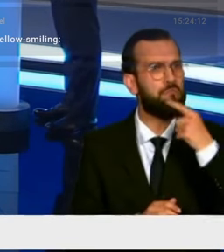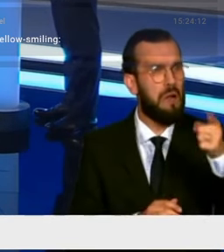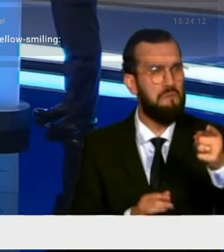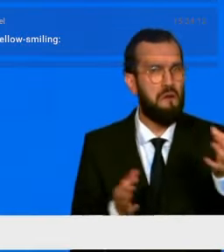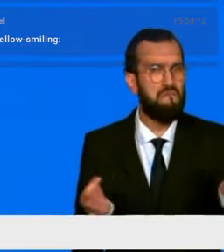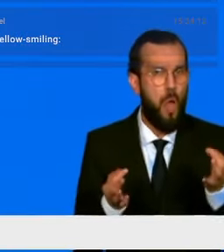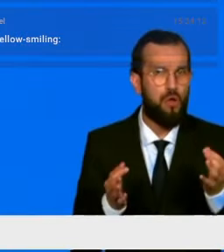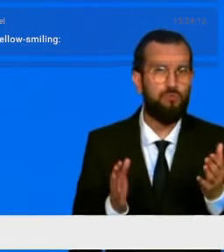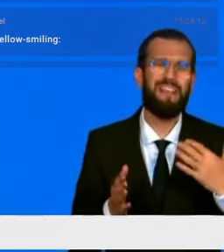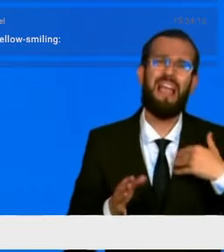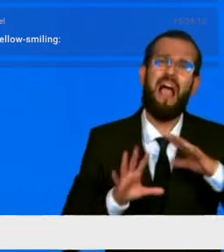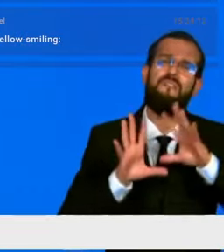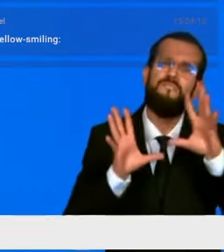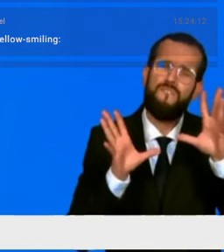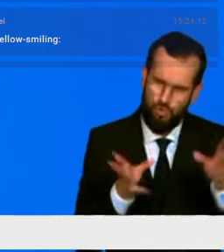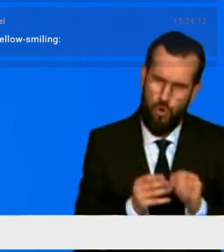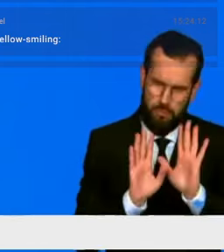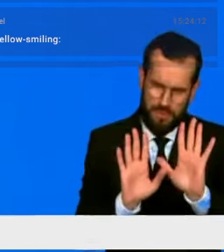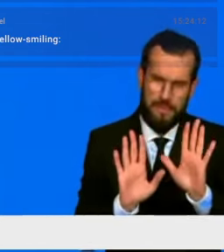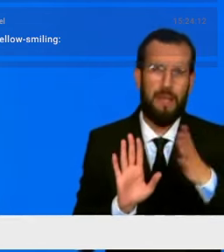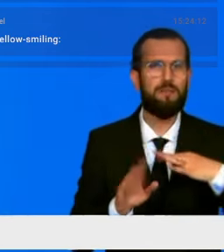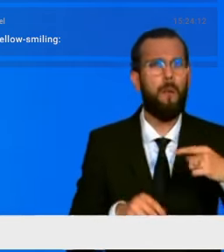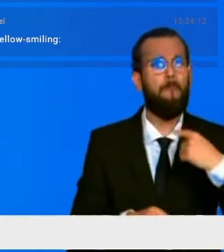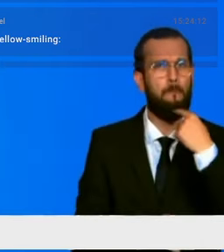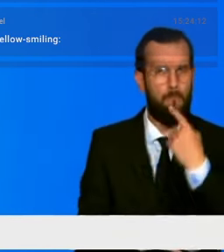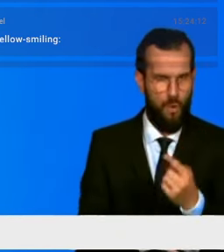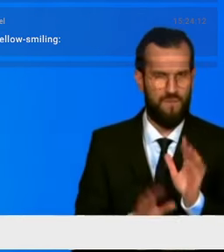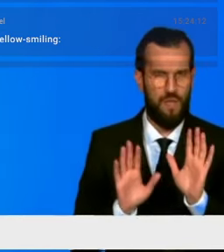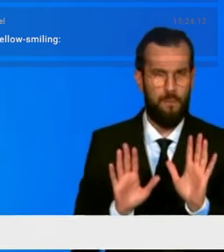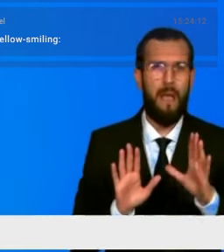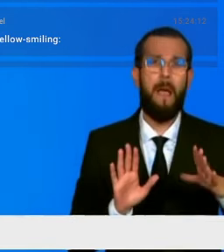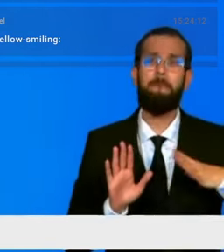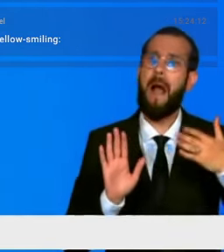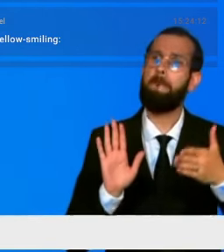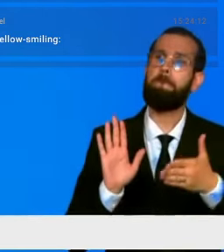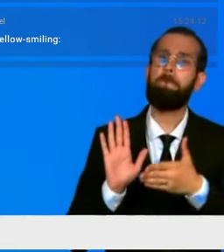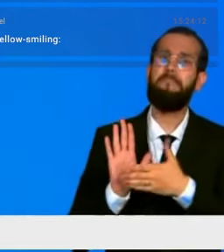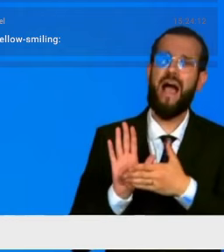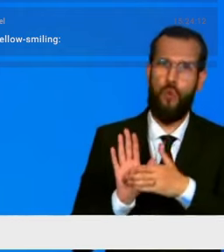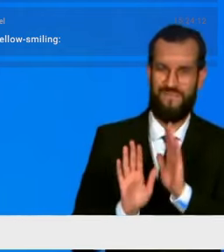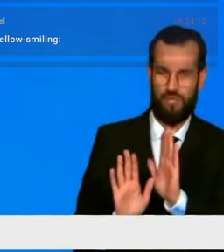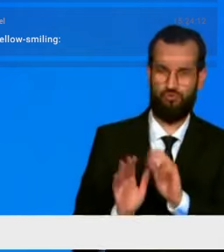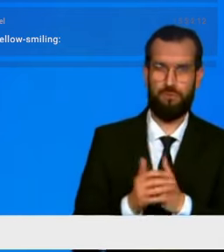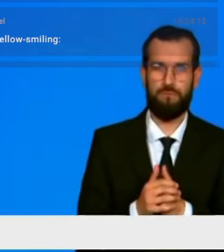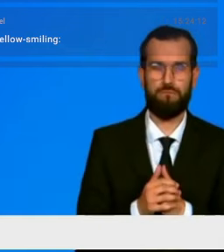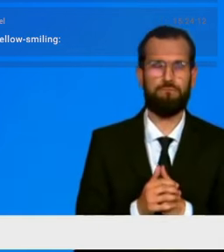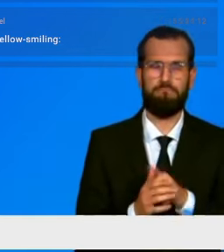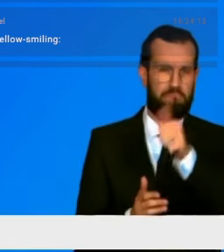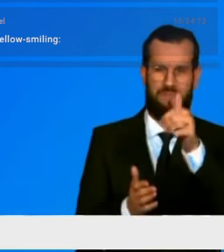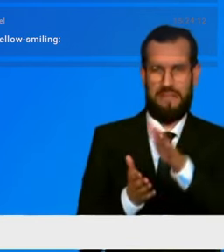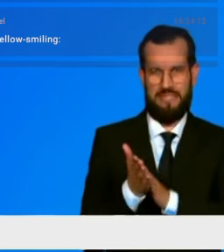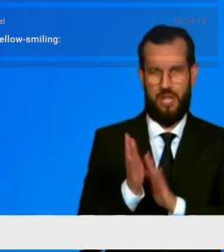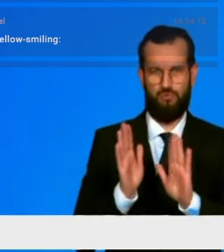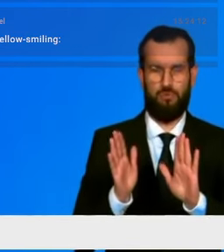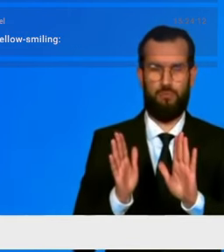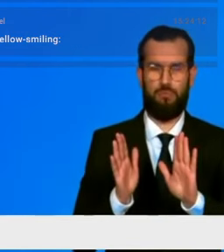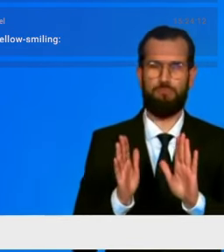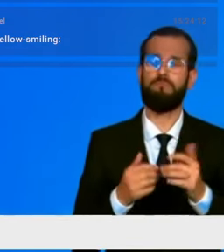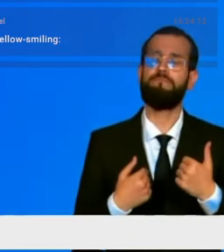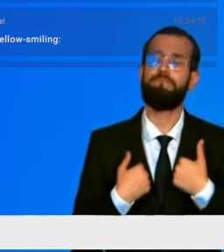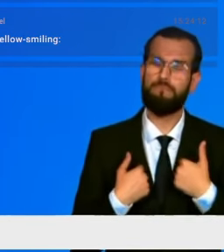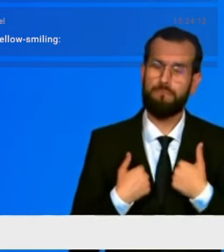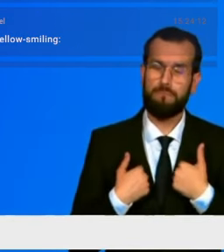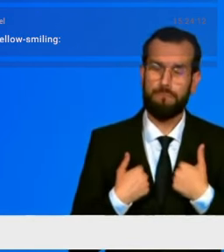samozrejme Vo všeobecnosti chcem povedať na adresu eh pána Matoviča ale začnem tým že si veľmi vážim to